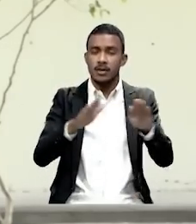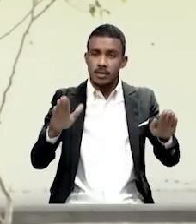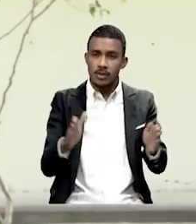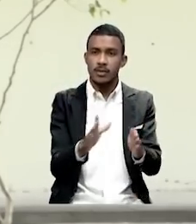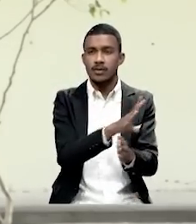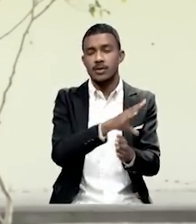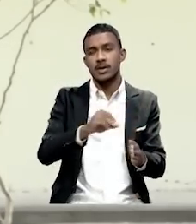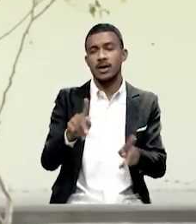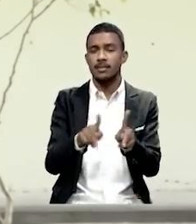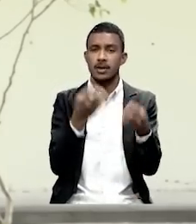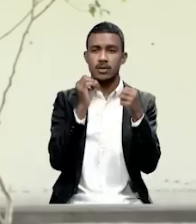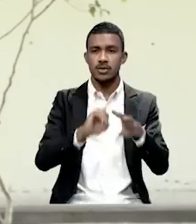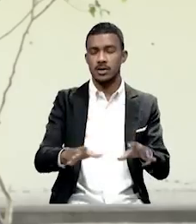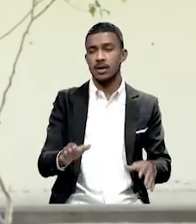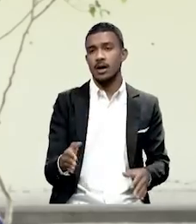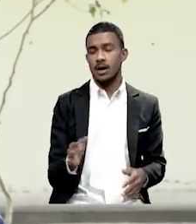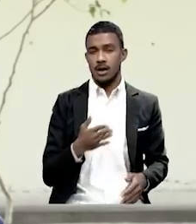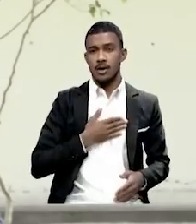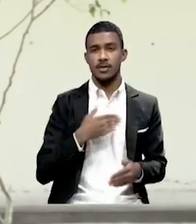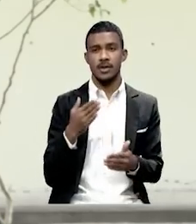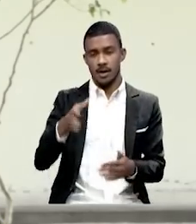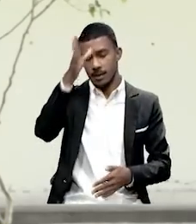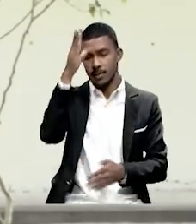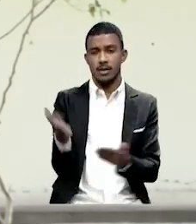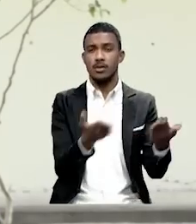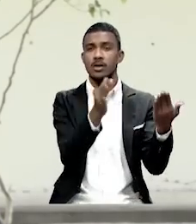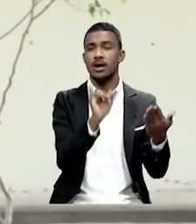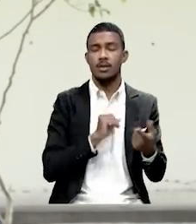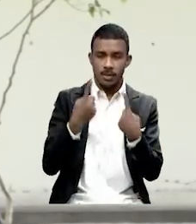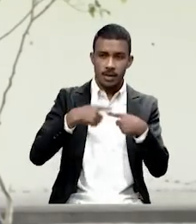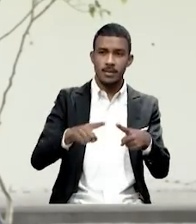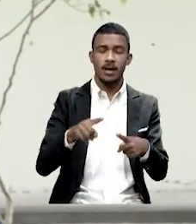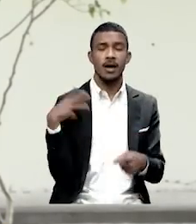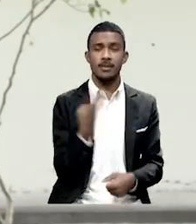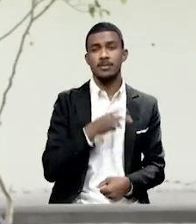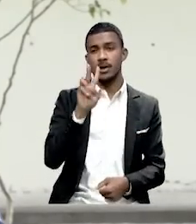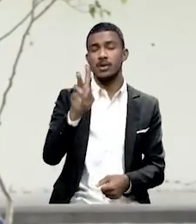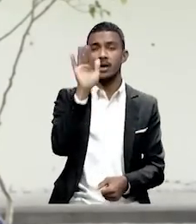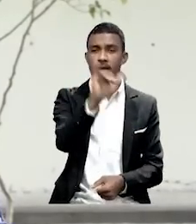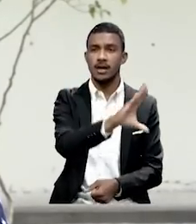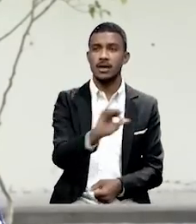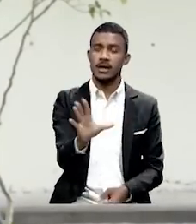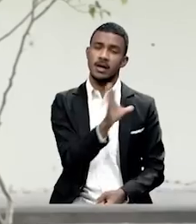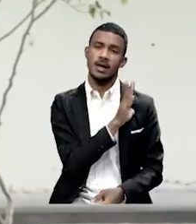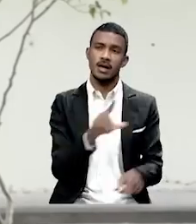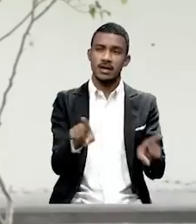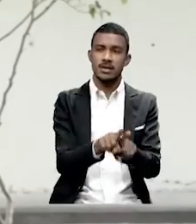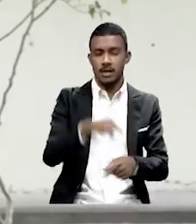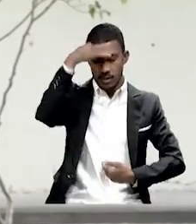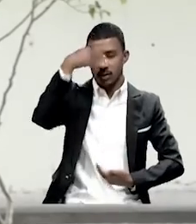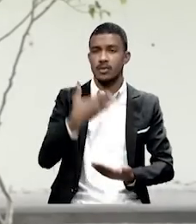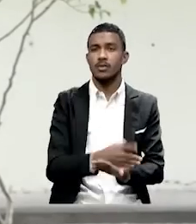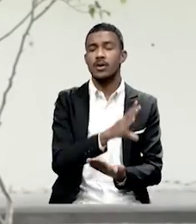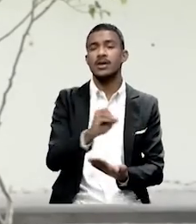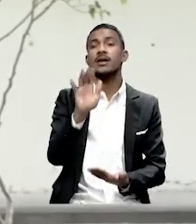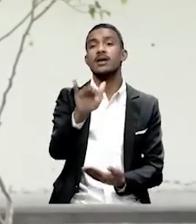yang ada ni mana kata seluruh yang main ni. Aku ramrat main hotel ni mas, nehing hang ini mas, anu mana telau